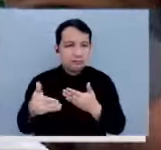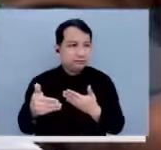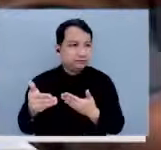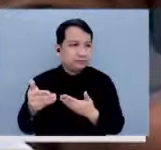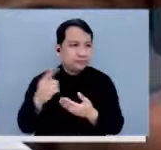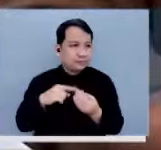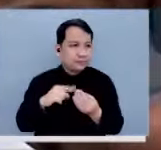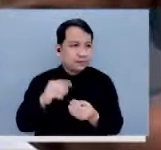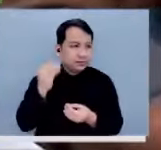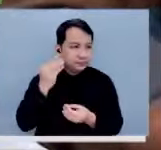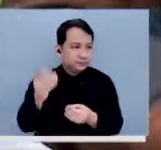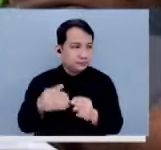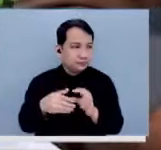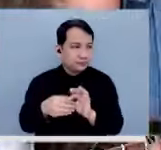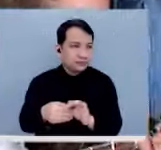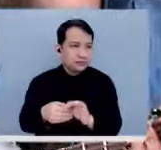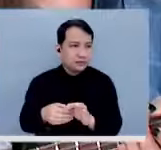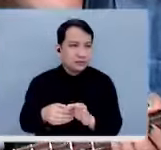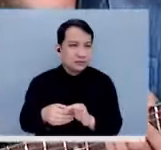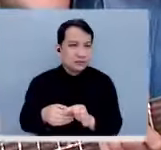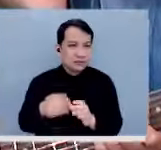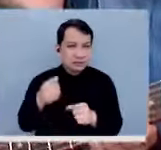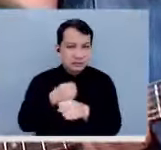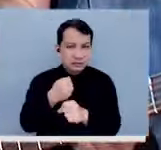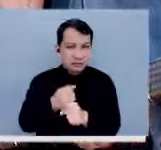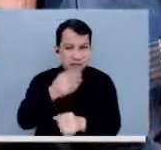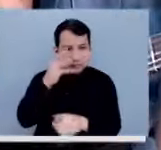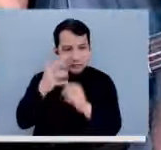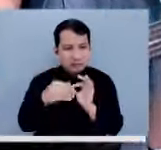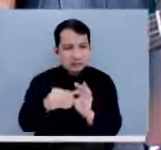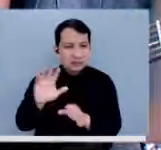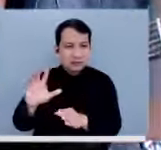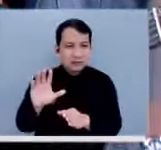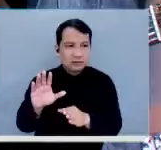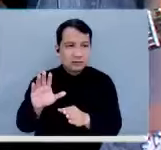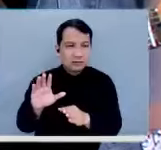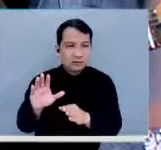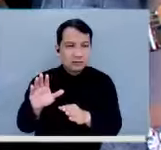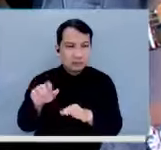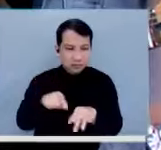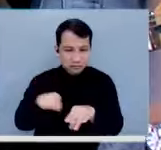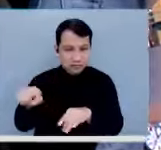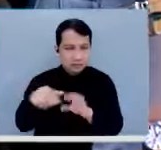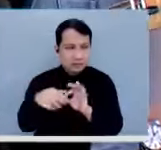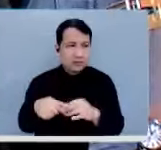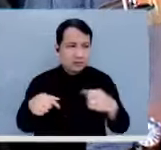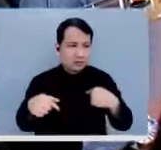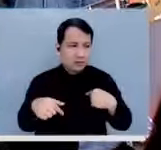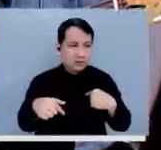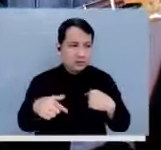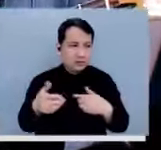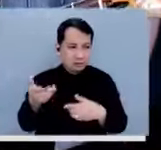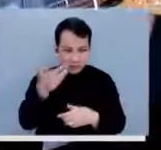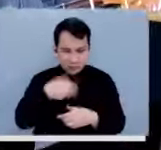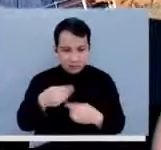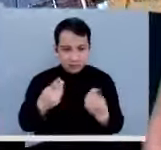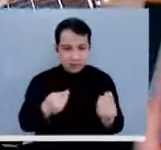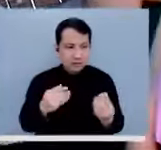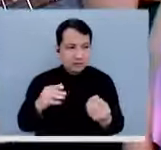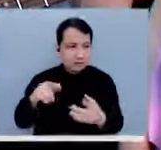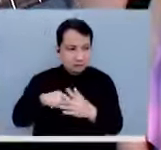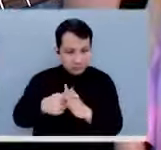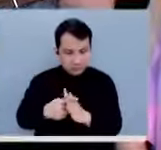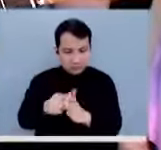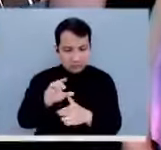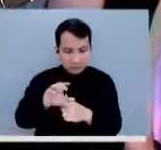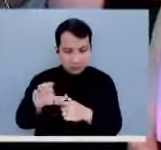parang pag creative ka, either you go one route and say, ito ang pinaka gusto kong gawin mula start ng karera ko hanggang